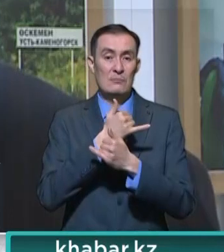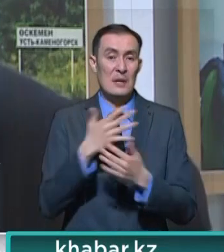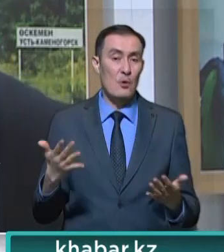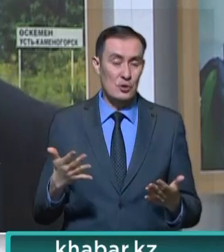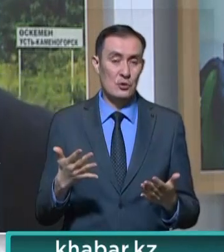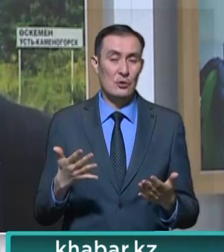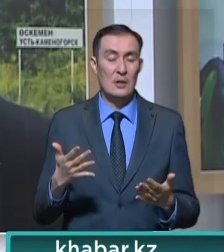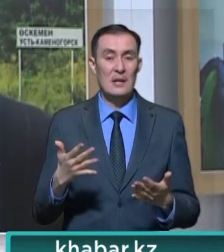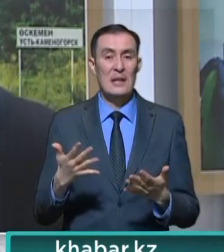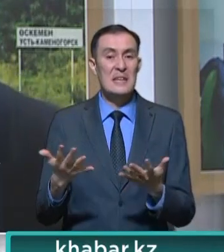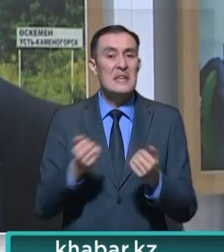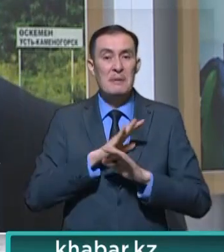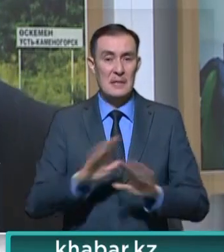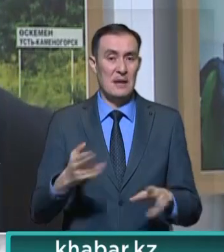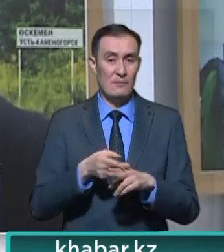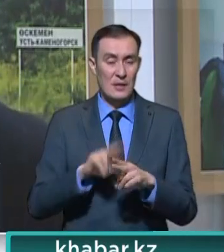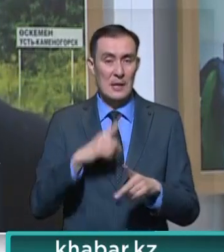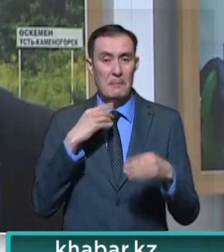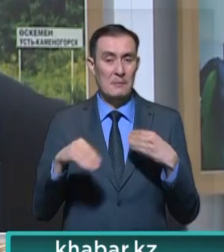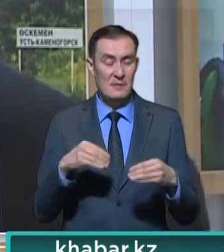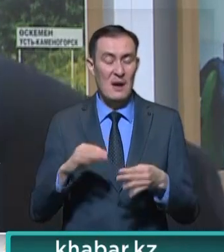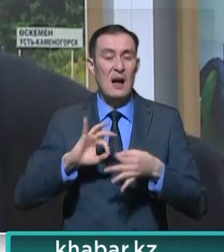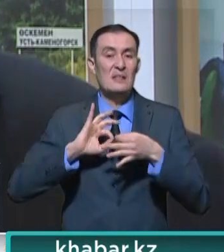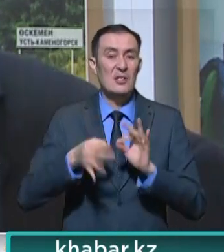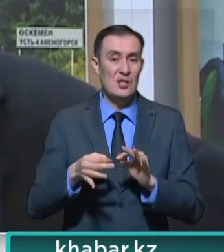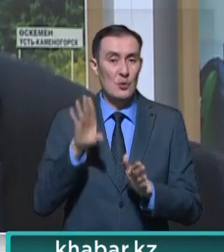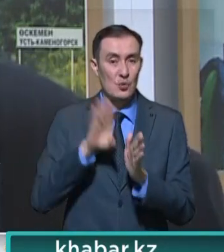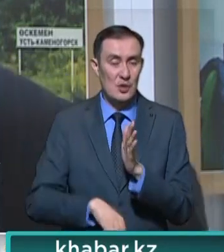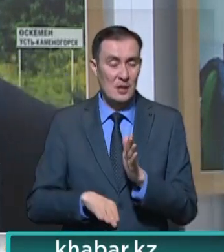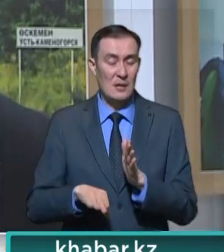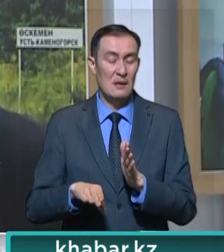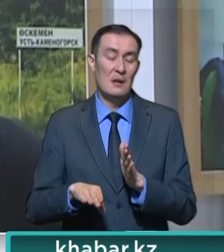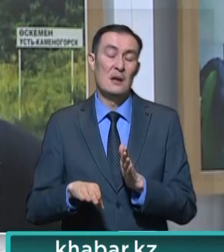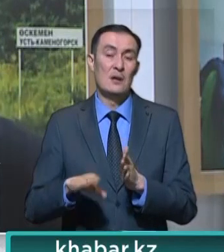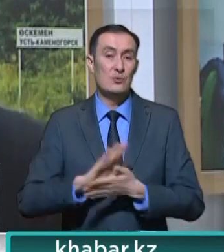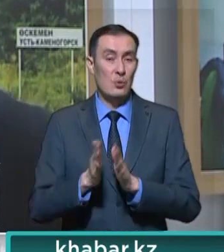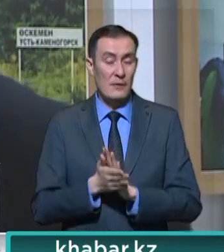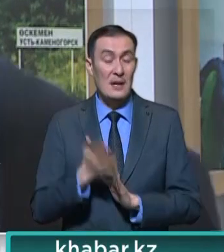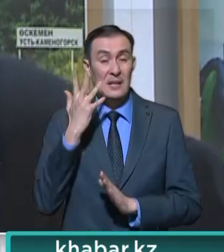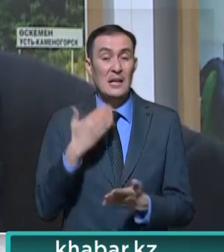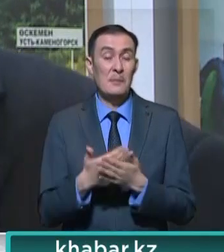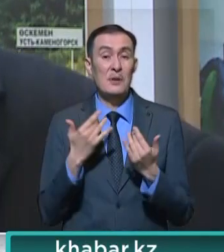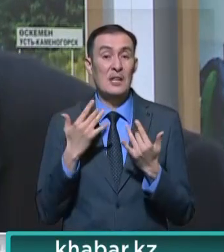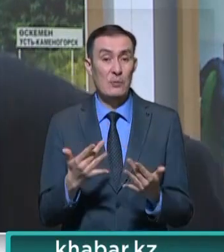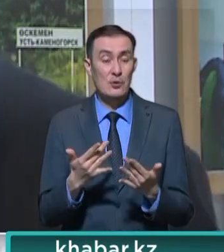да, отторжение, различные осложнения. В этих случаях, когда требуется, например,